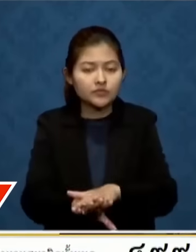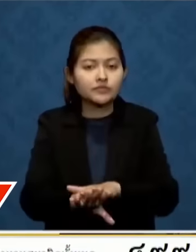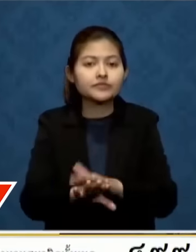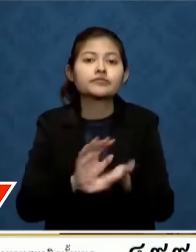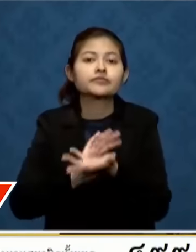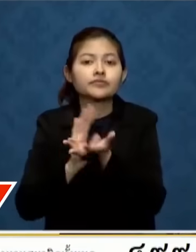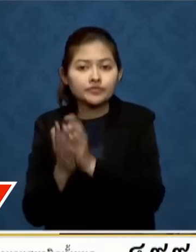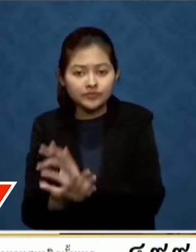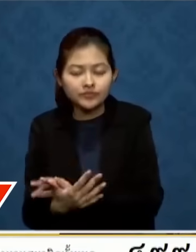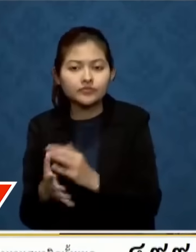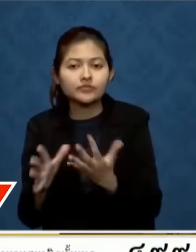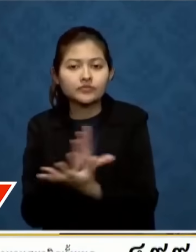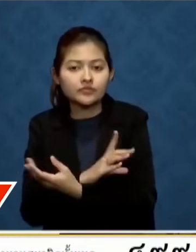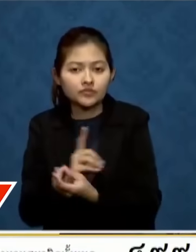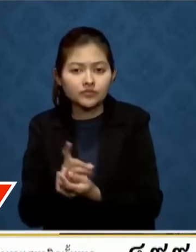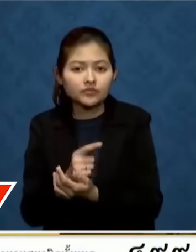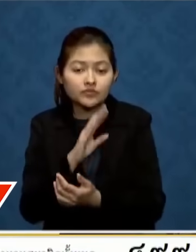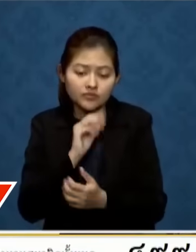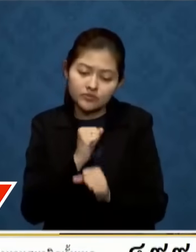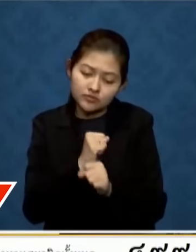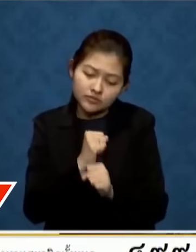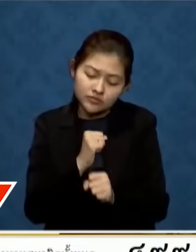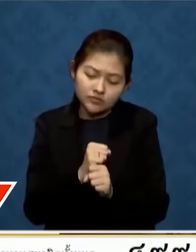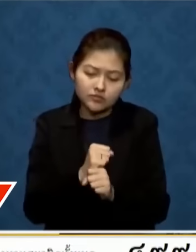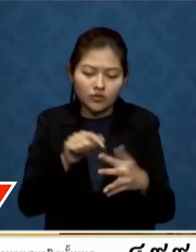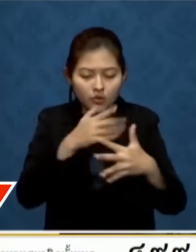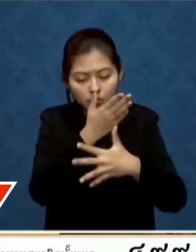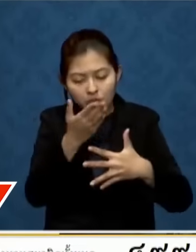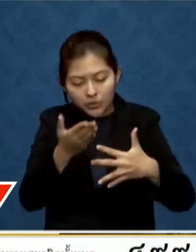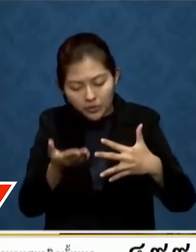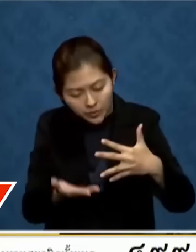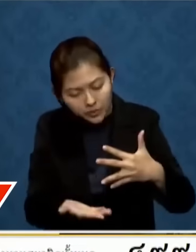ฉันเชื่อว่าถ้าเกิดว่าเราทำได้ทั้งหมดใน4มิตินี้เนี่ย